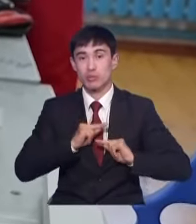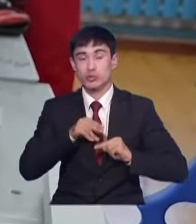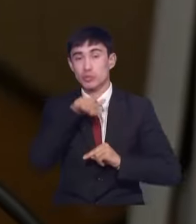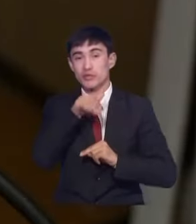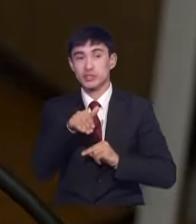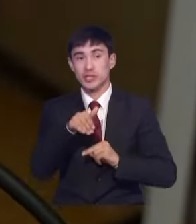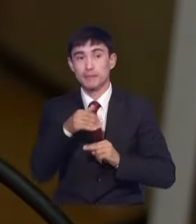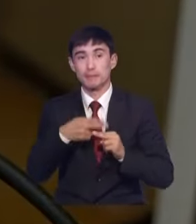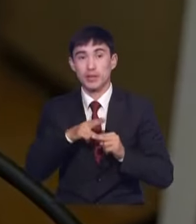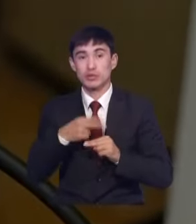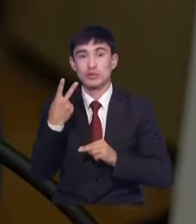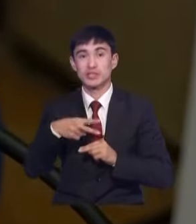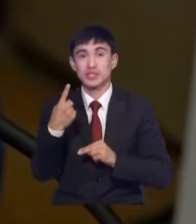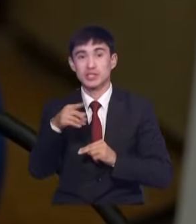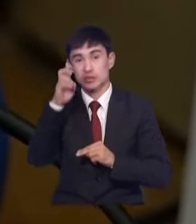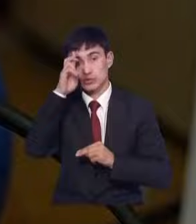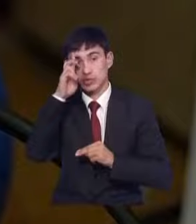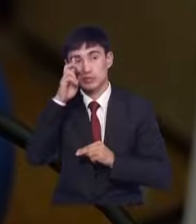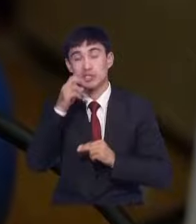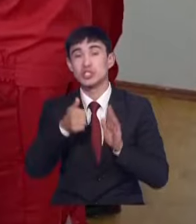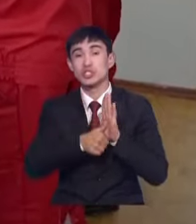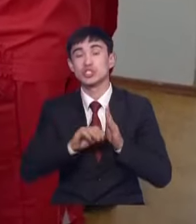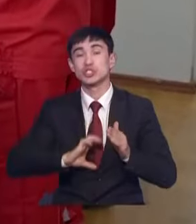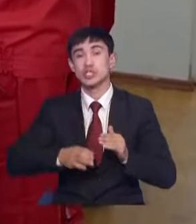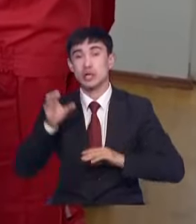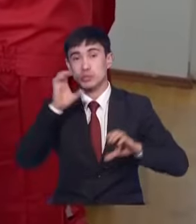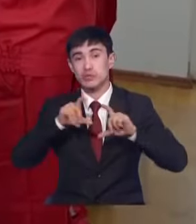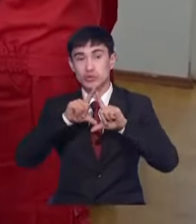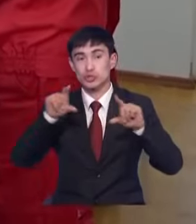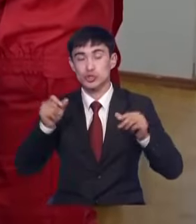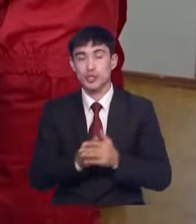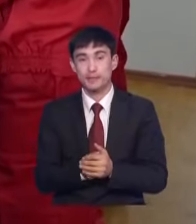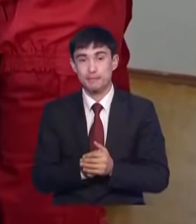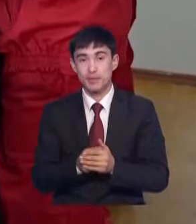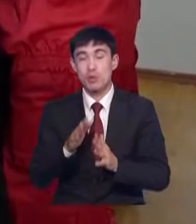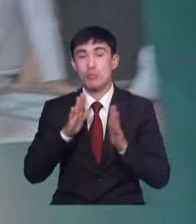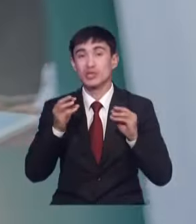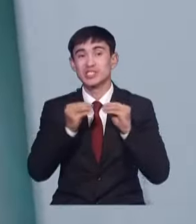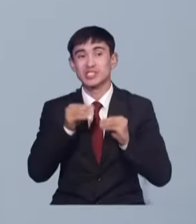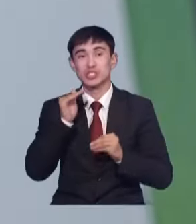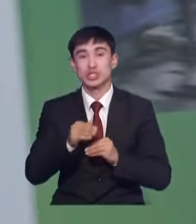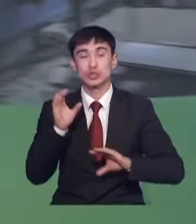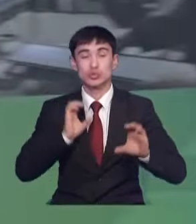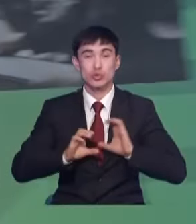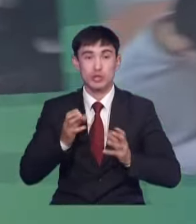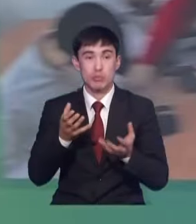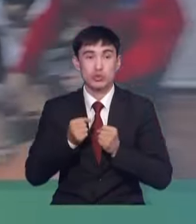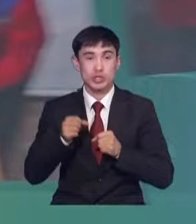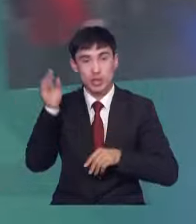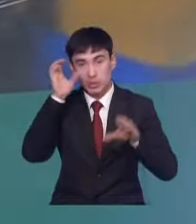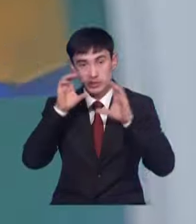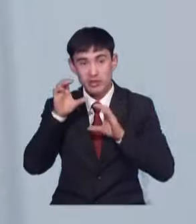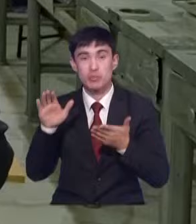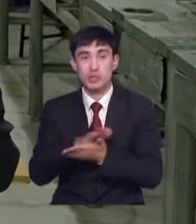профессий из которых 21 государственный и шесть частных образовательных учреждений более 10.000 студентов получает здесь